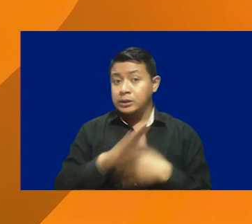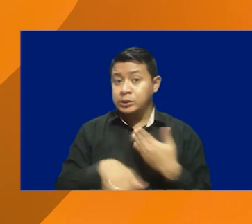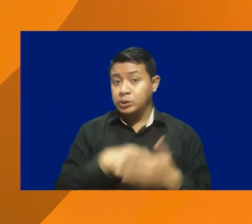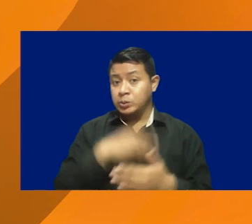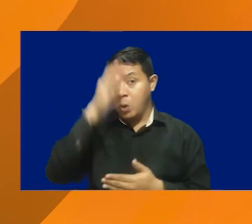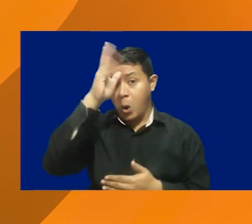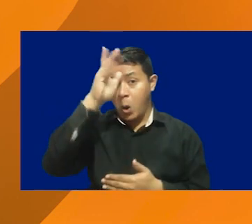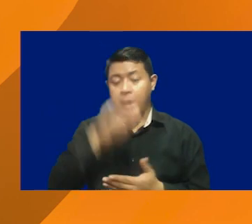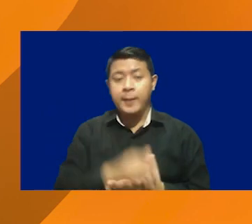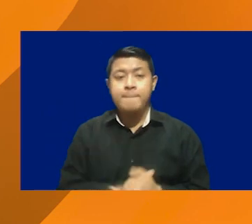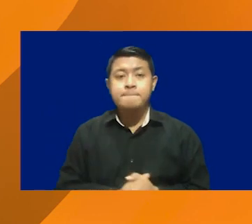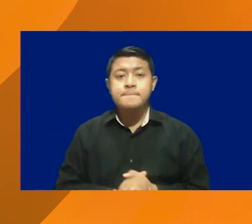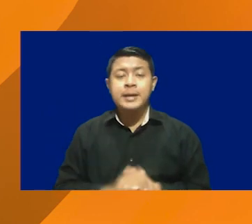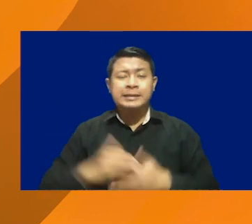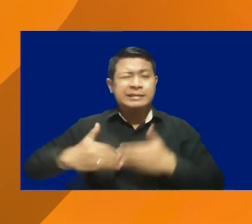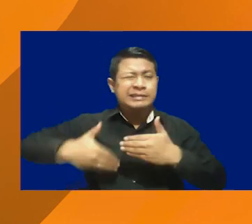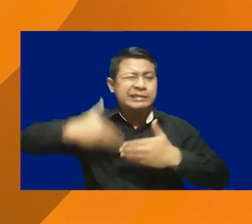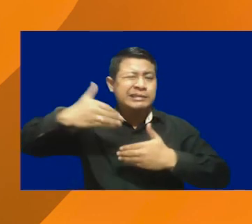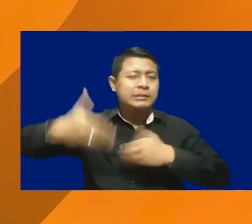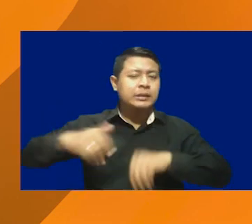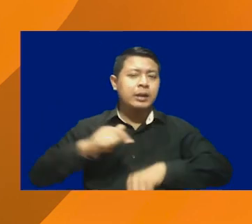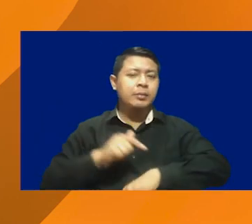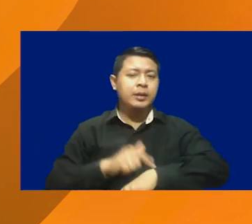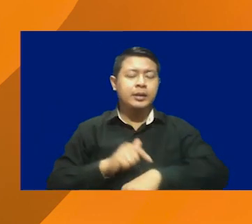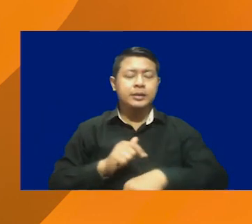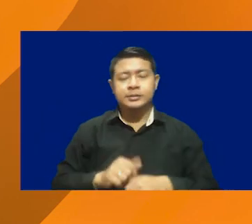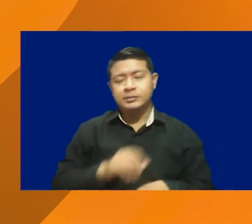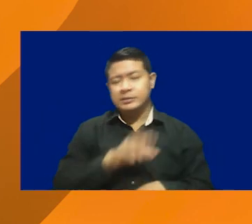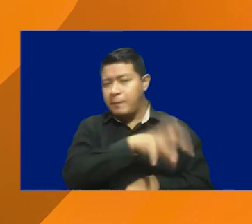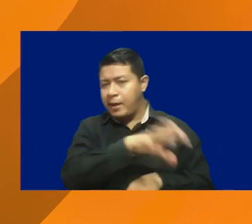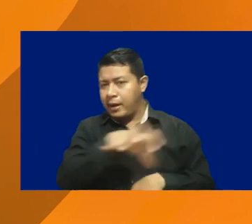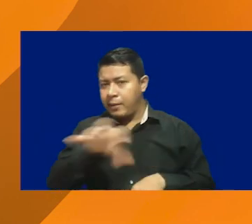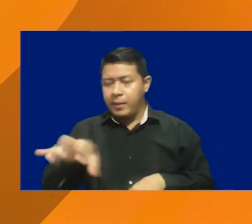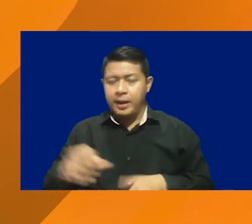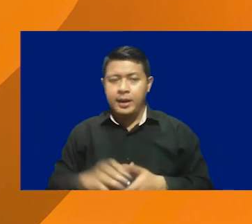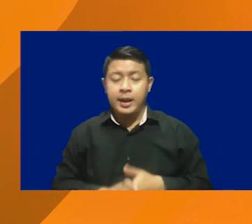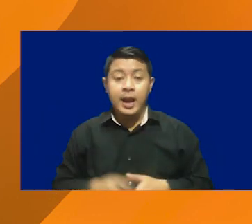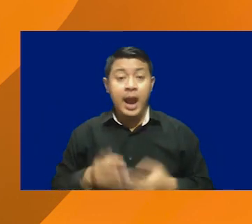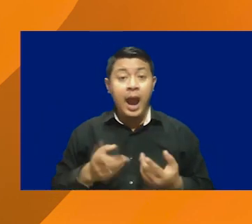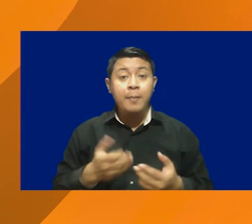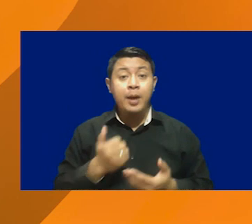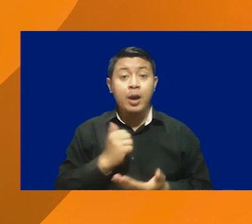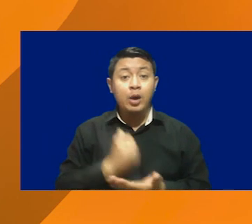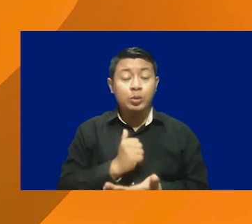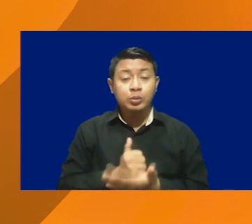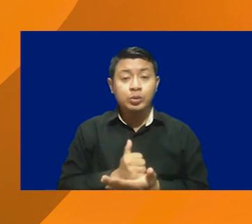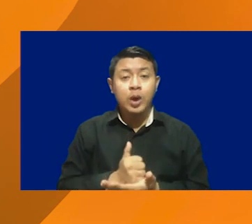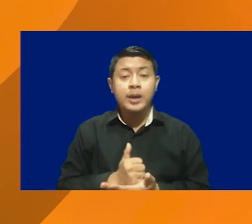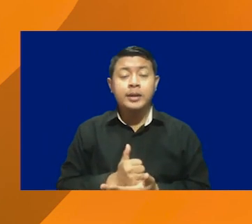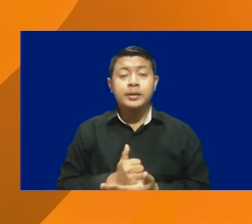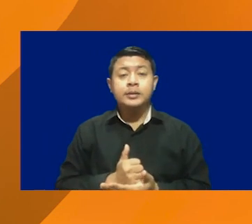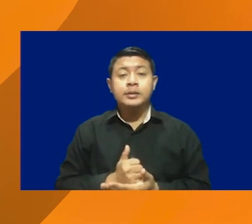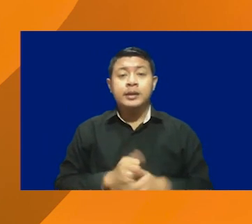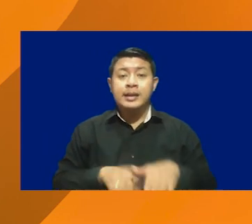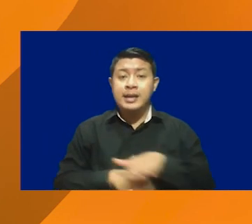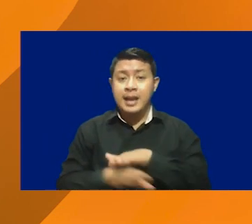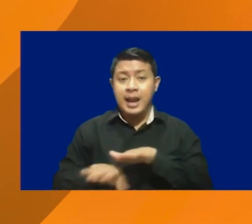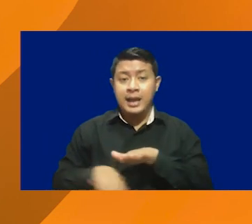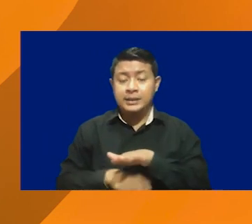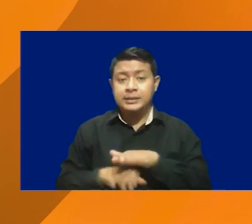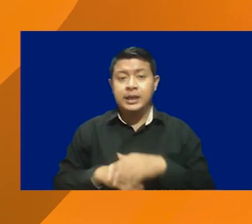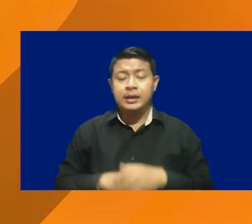maka kebutuhan ini dibutuhkan oleh setiap orang, setiap saat dan di mana saja. Apa